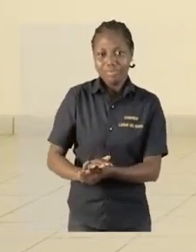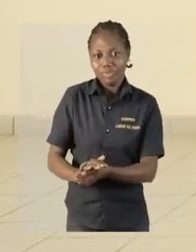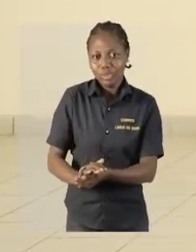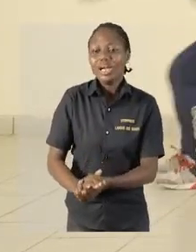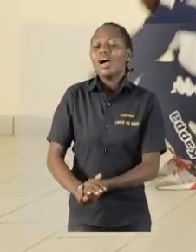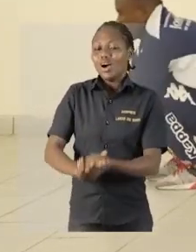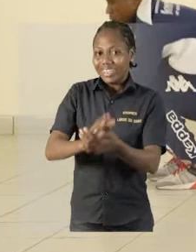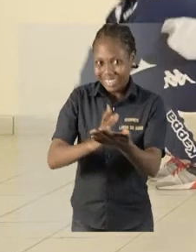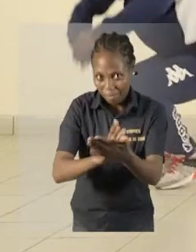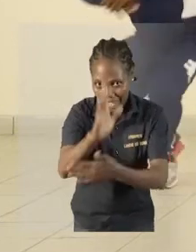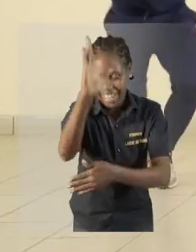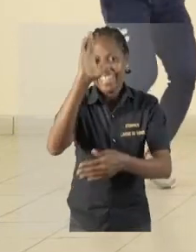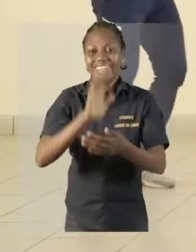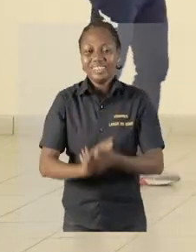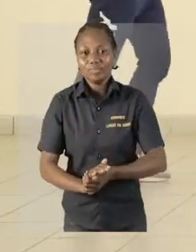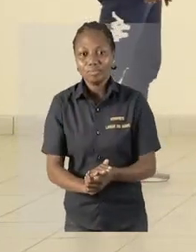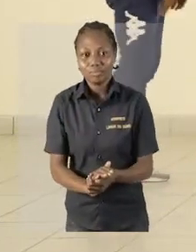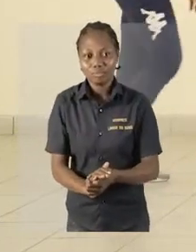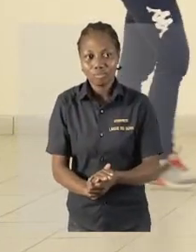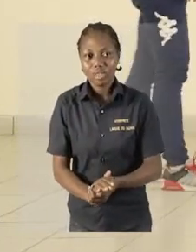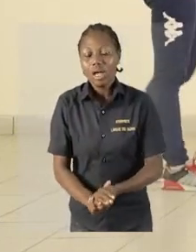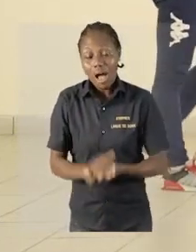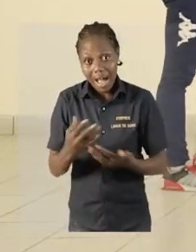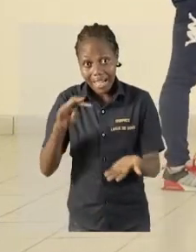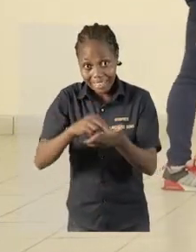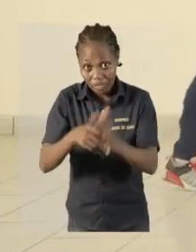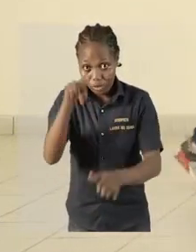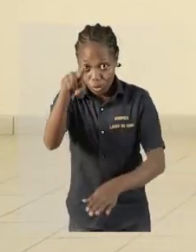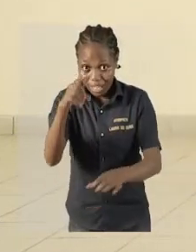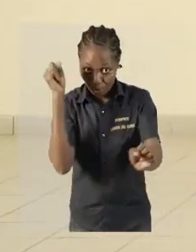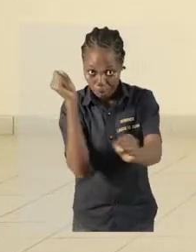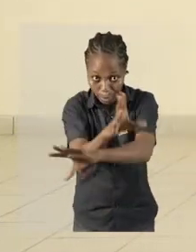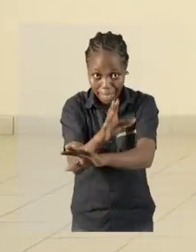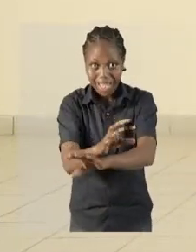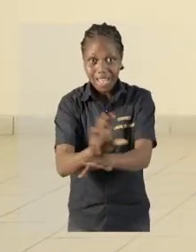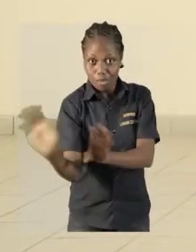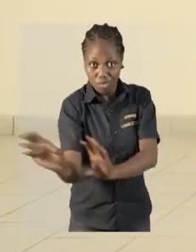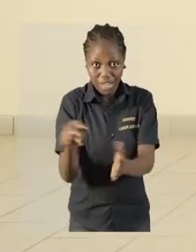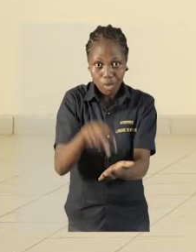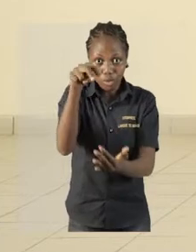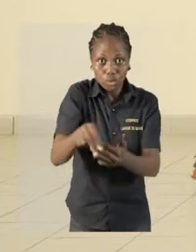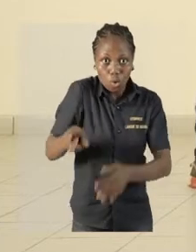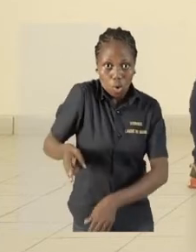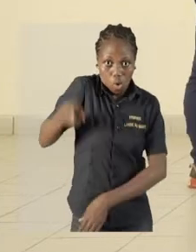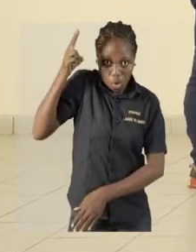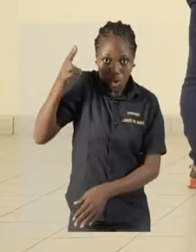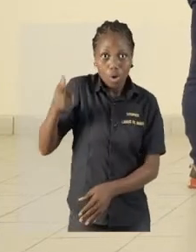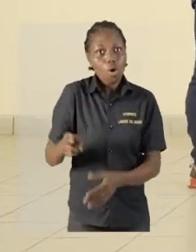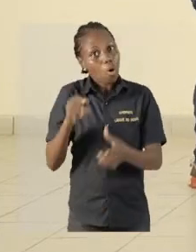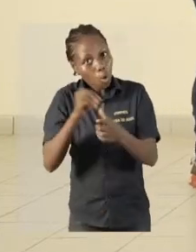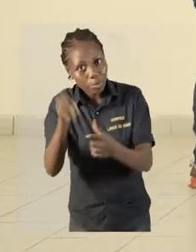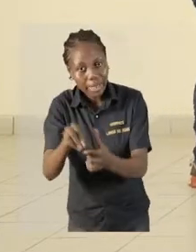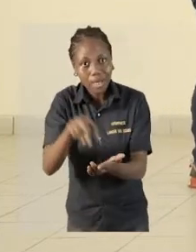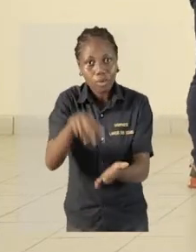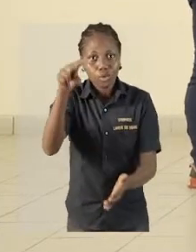C'est bon, les enfants? Très bien. Et là, vous êtes prêts pour réaliser le saut en hauteur et le saut en longueur ou